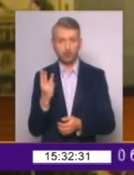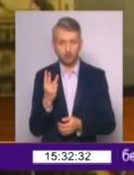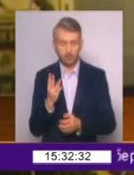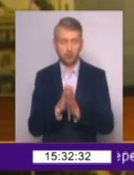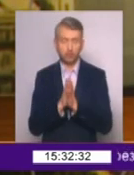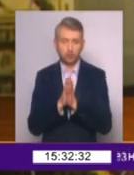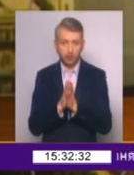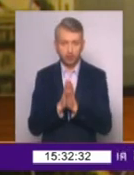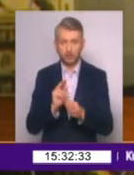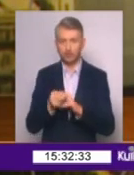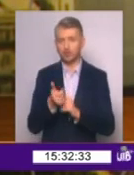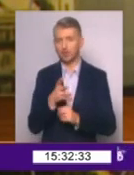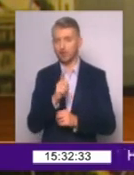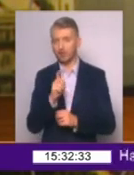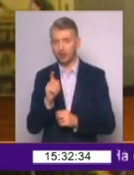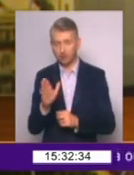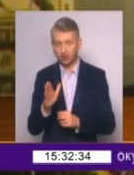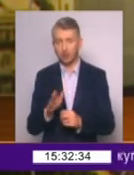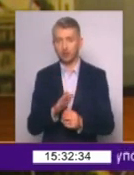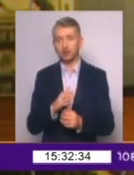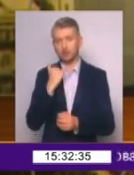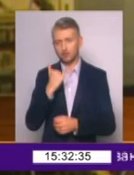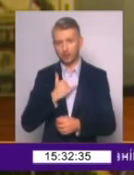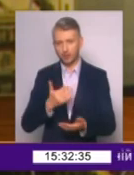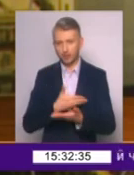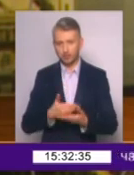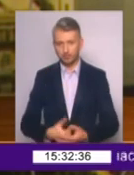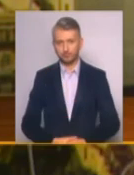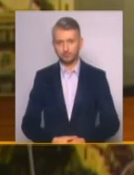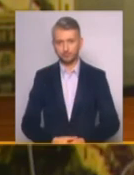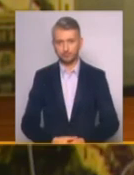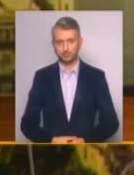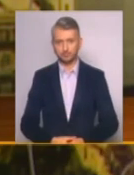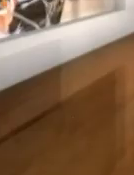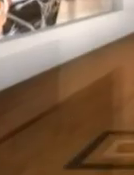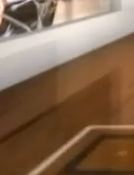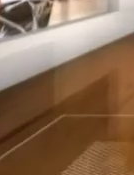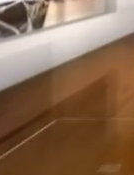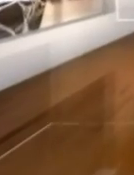ласка, вже за кілька хвилин обов'язково до нашої розмови долучайтесь.